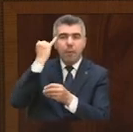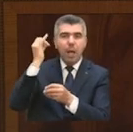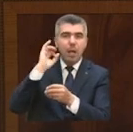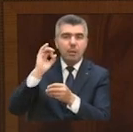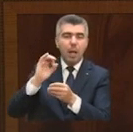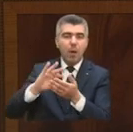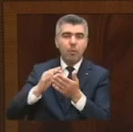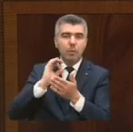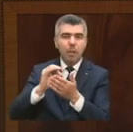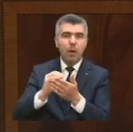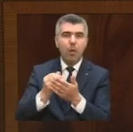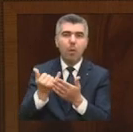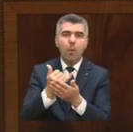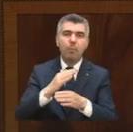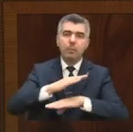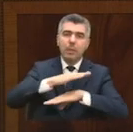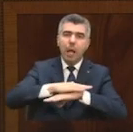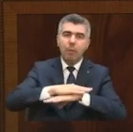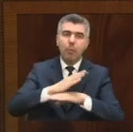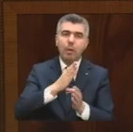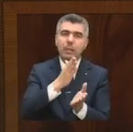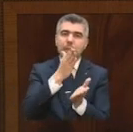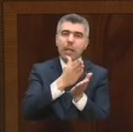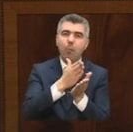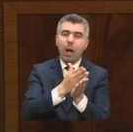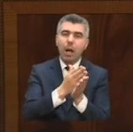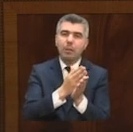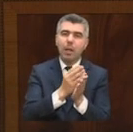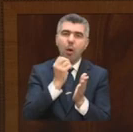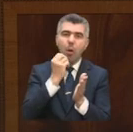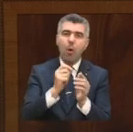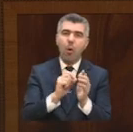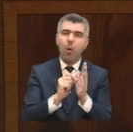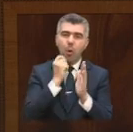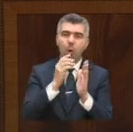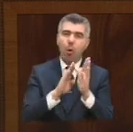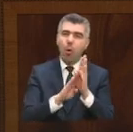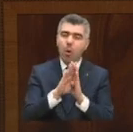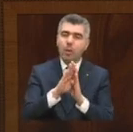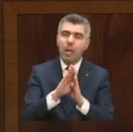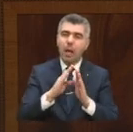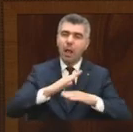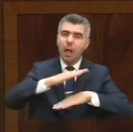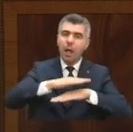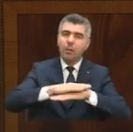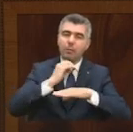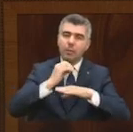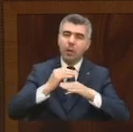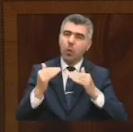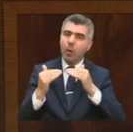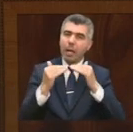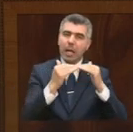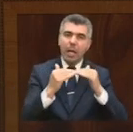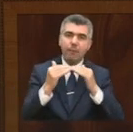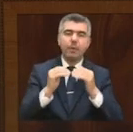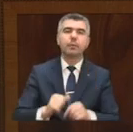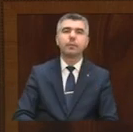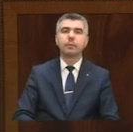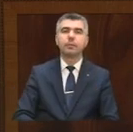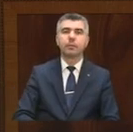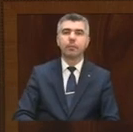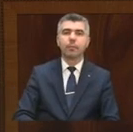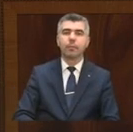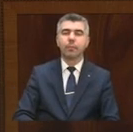فضاء للتربيه على الديمقراطيه وعلى الحريه وقيم العداله والمساواه لكن